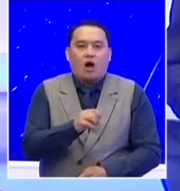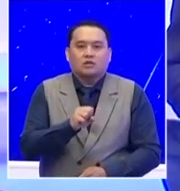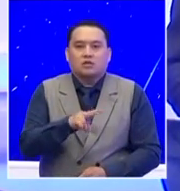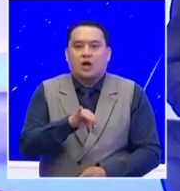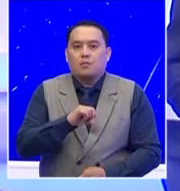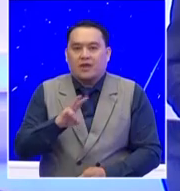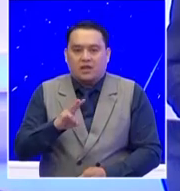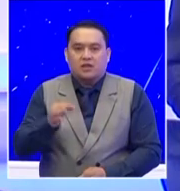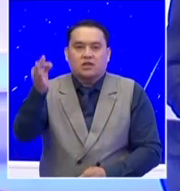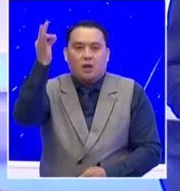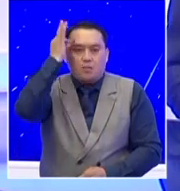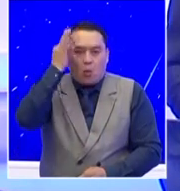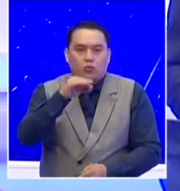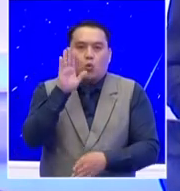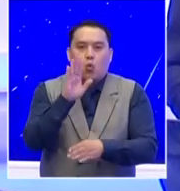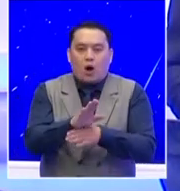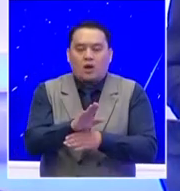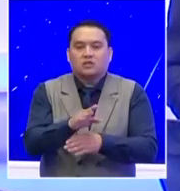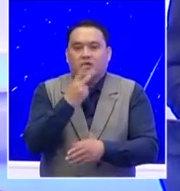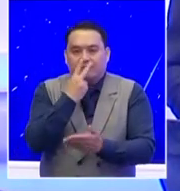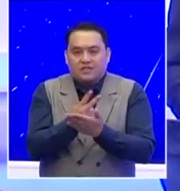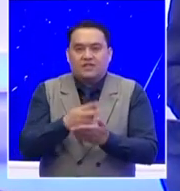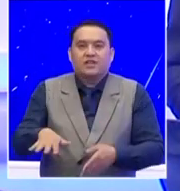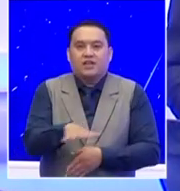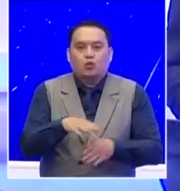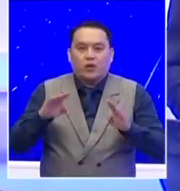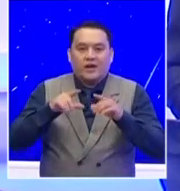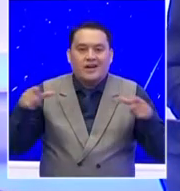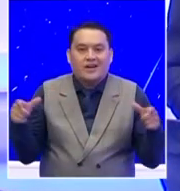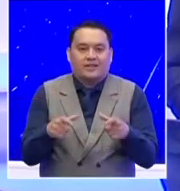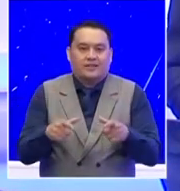Асларман. Напомним, указанная территория находится на карантине.